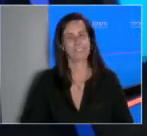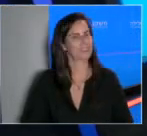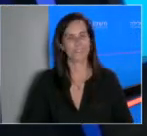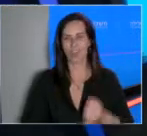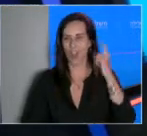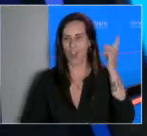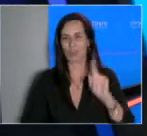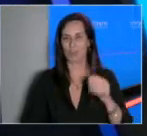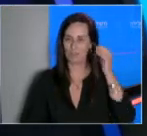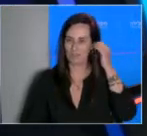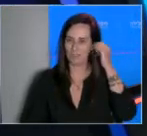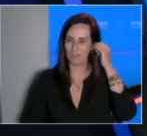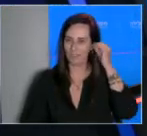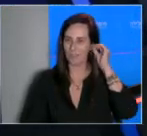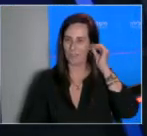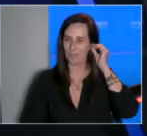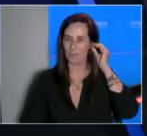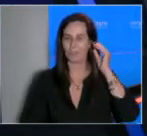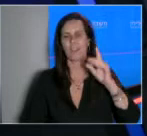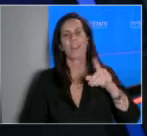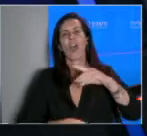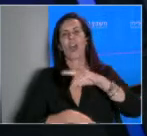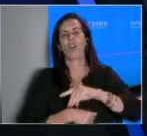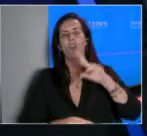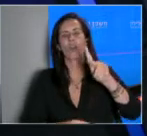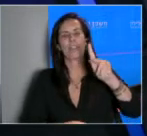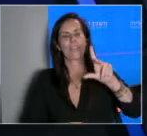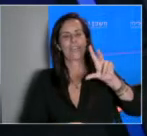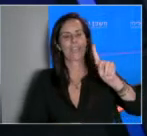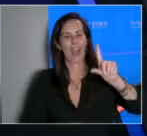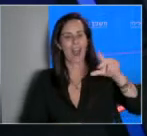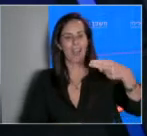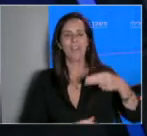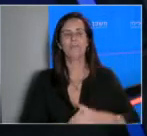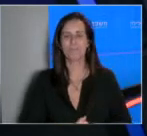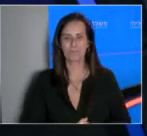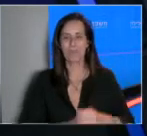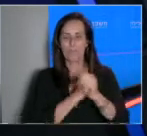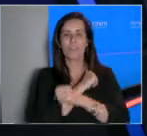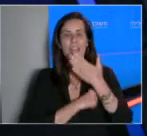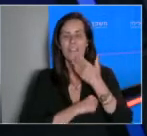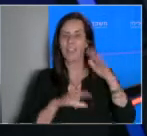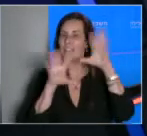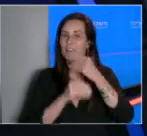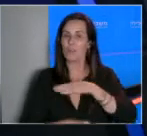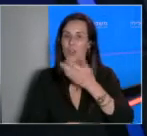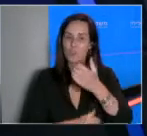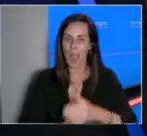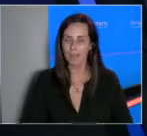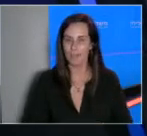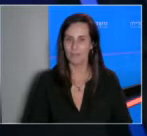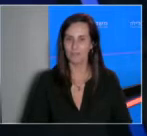אני לא שומע אותך, תכף יסדרו את זה. דוקטור דקלה כהן, מכון טרומן, חוג לימודי אסלאם והמזרח התיכון, אוניברסיטה העברית, ערב טוב, מה שלומך